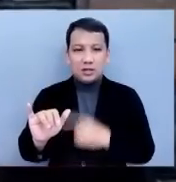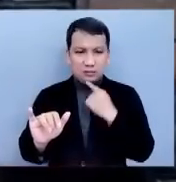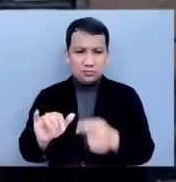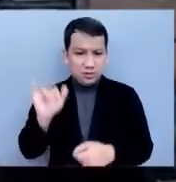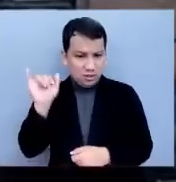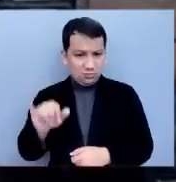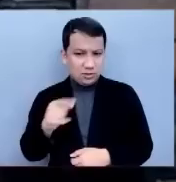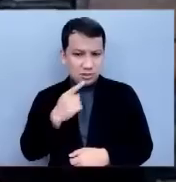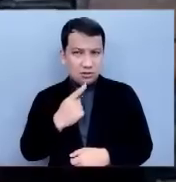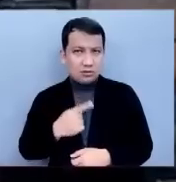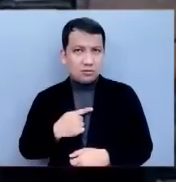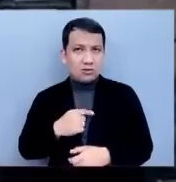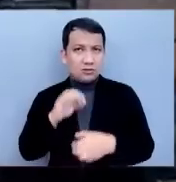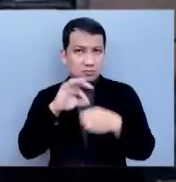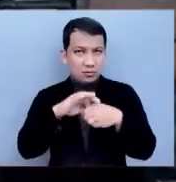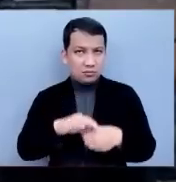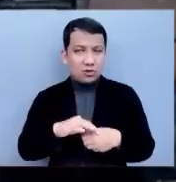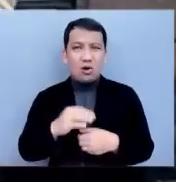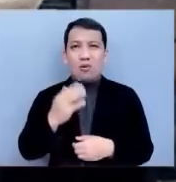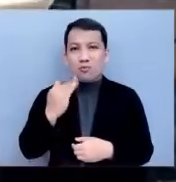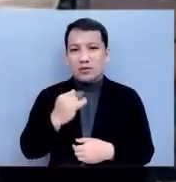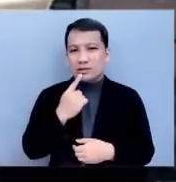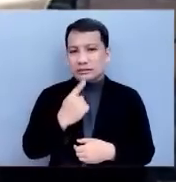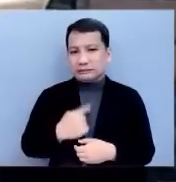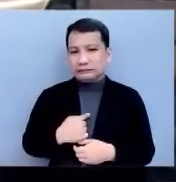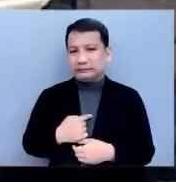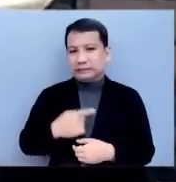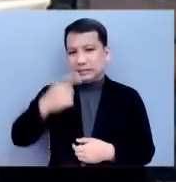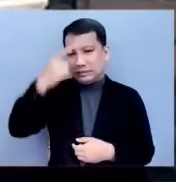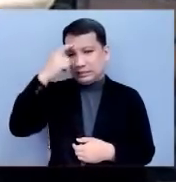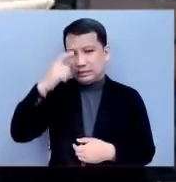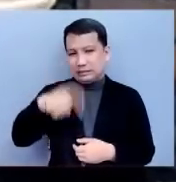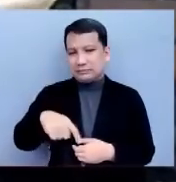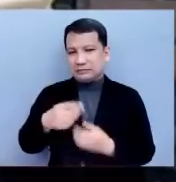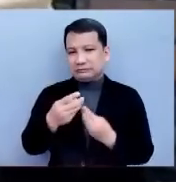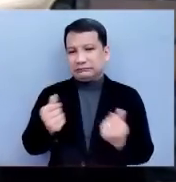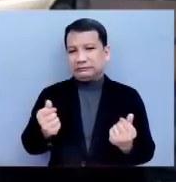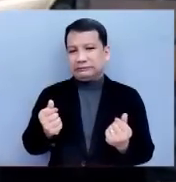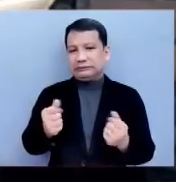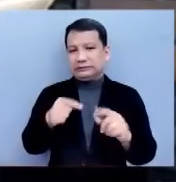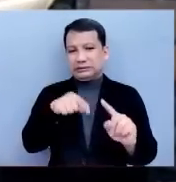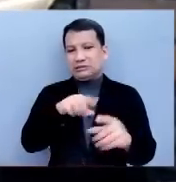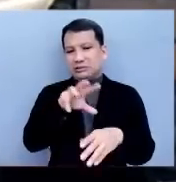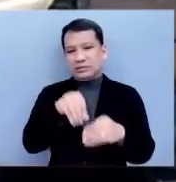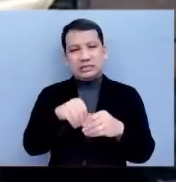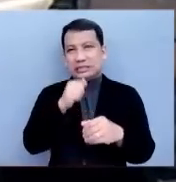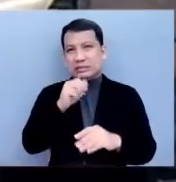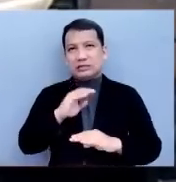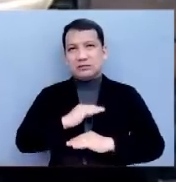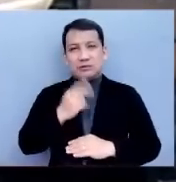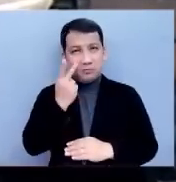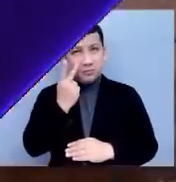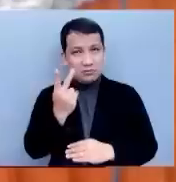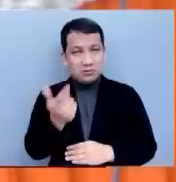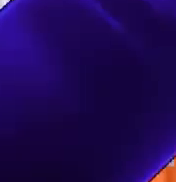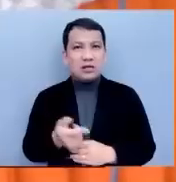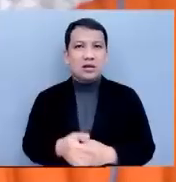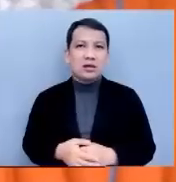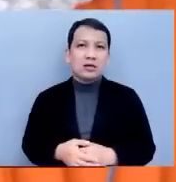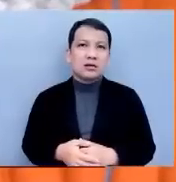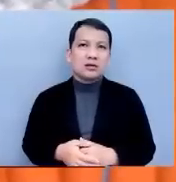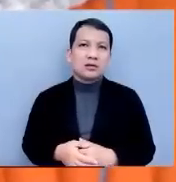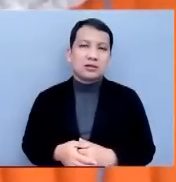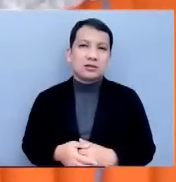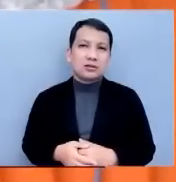Umabsent siya nung pagbobotohan na ito dahil kahit siya, hindi siya resolved dun sa laman ng Maharlika Bill. Pakinggan lang natin ito po.